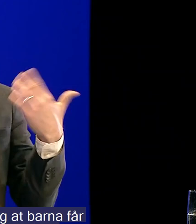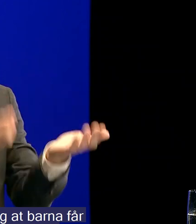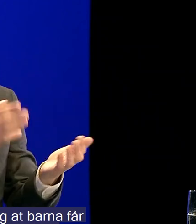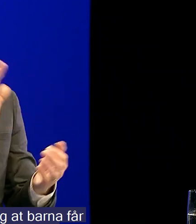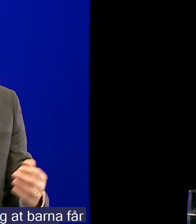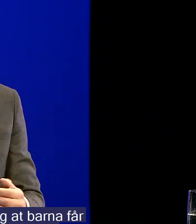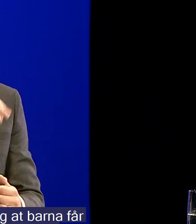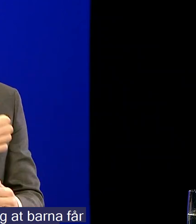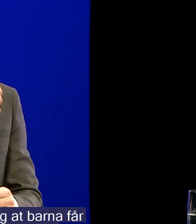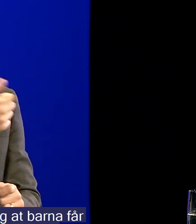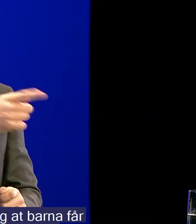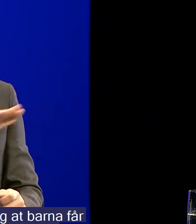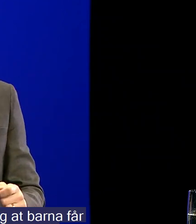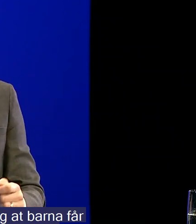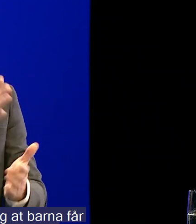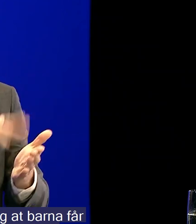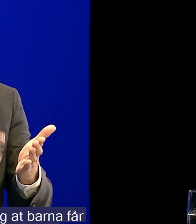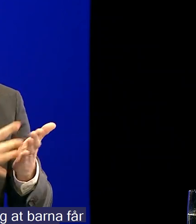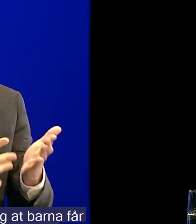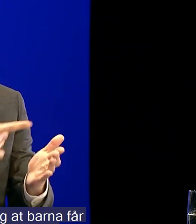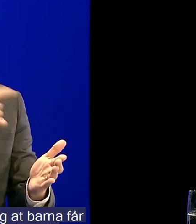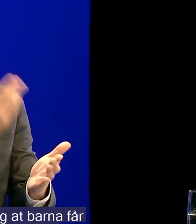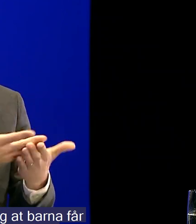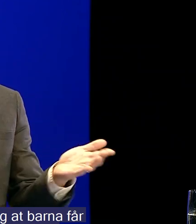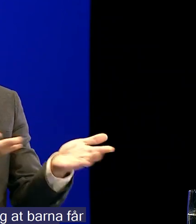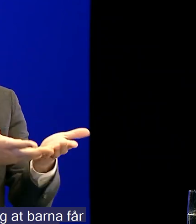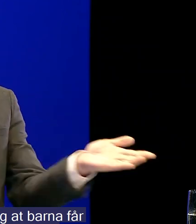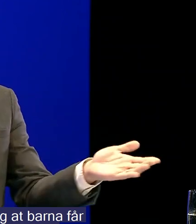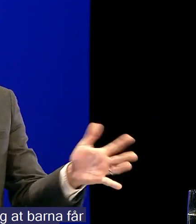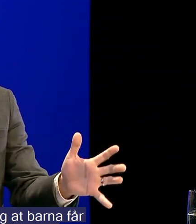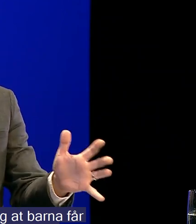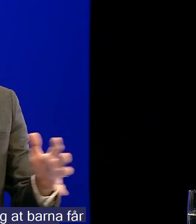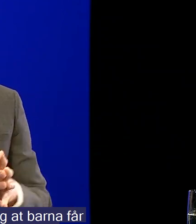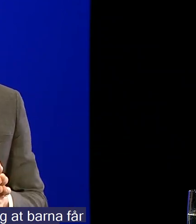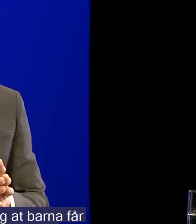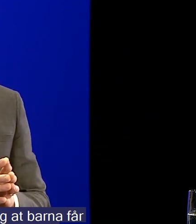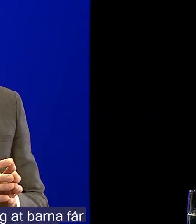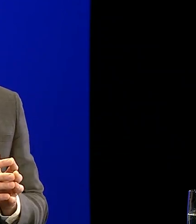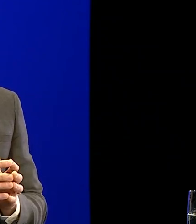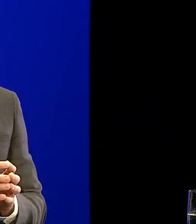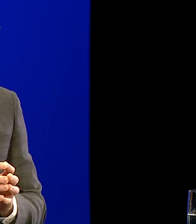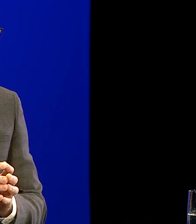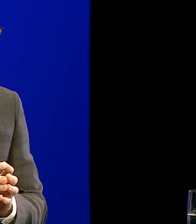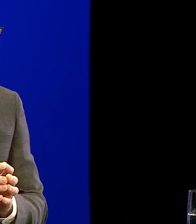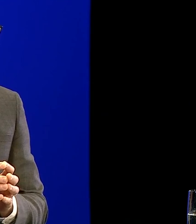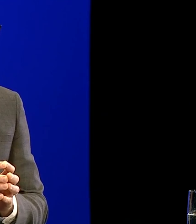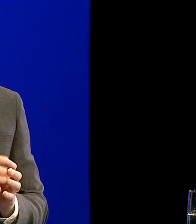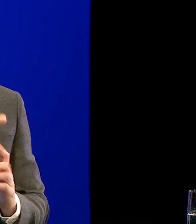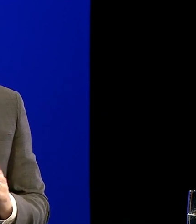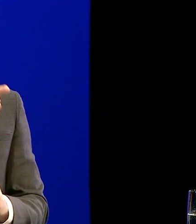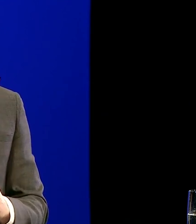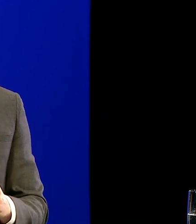Og forskning viser også det at det viktig at barna får tilgang til tegnspråk, og det får de ikke nå.